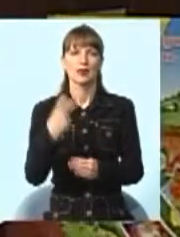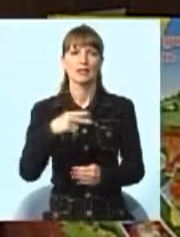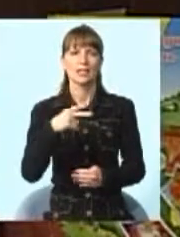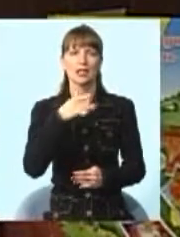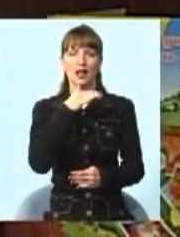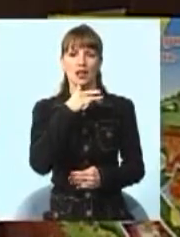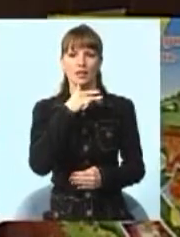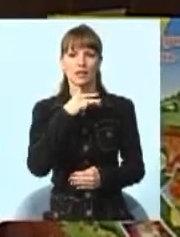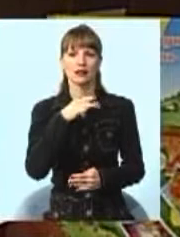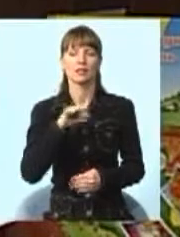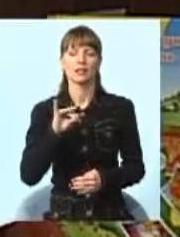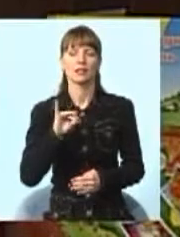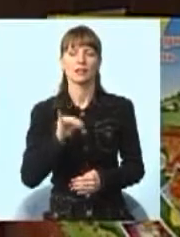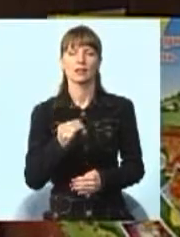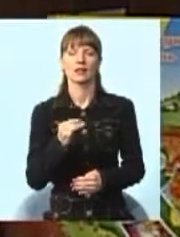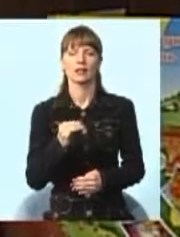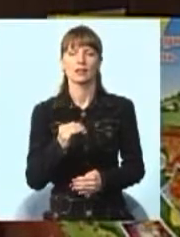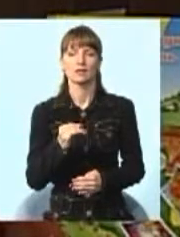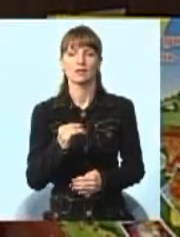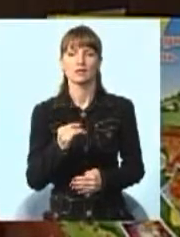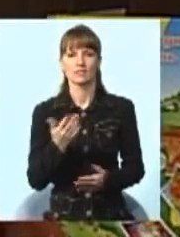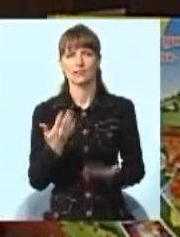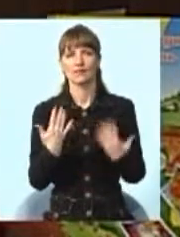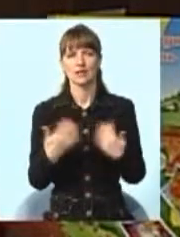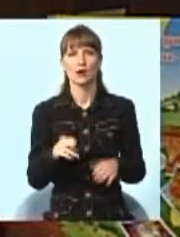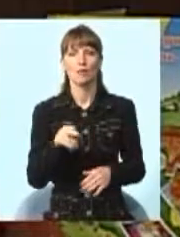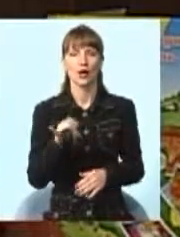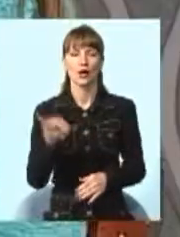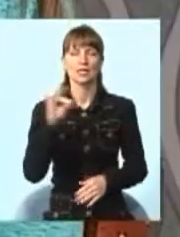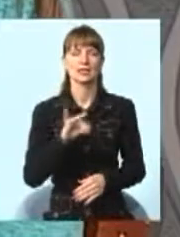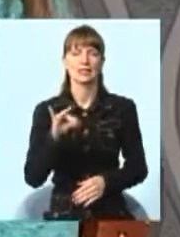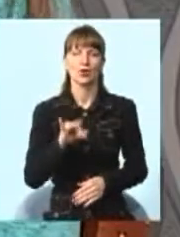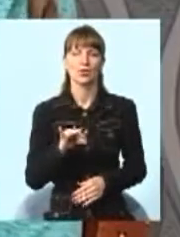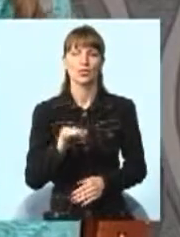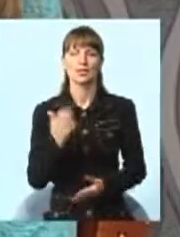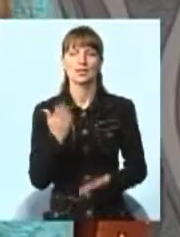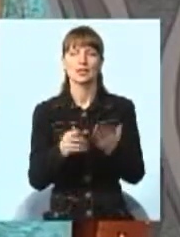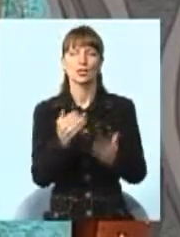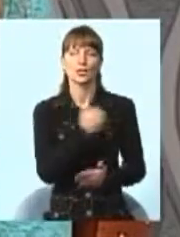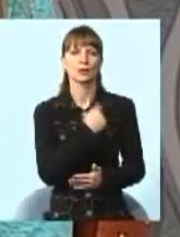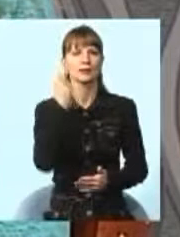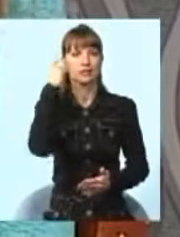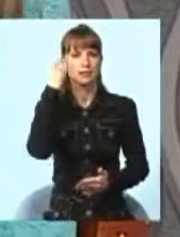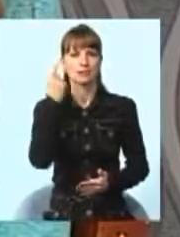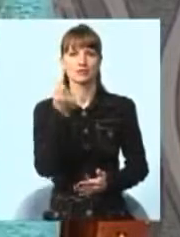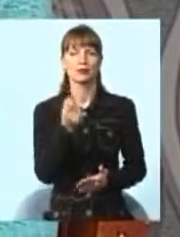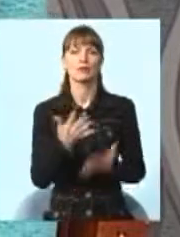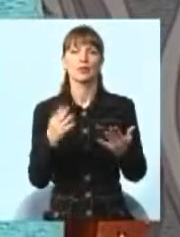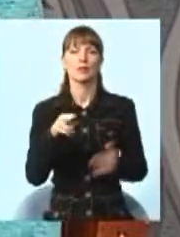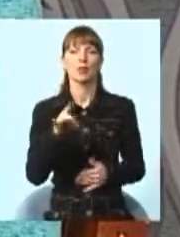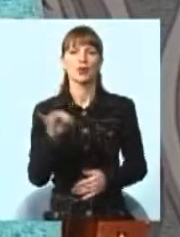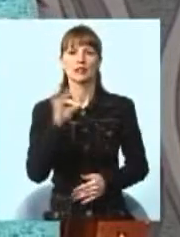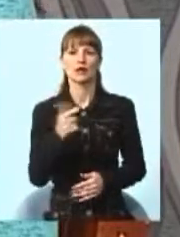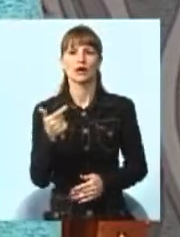років. І все, напевно, про історію. Ну, тож, якщо ти хочеш дізнатися трішки більше про